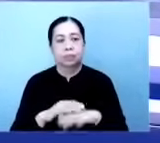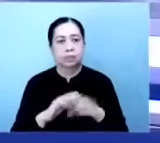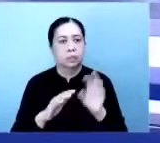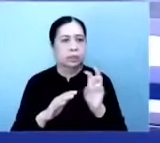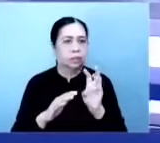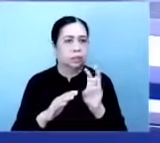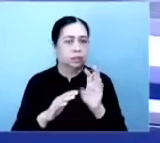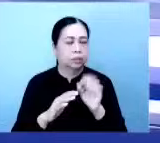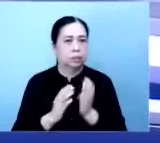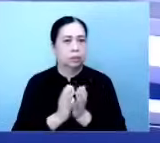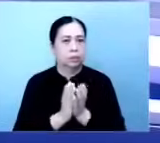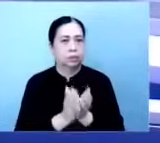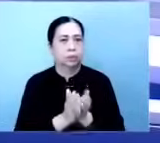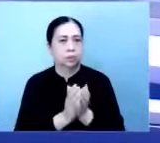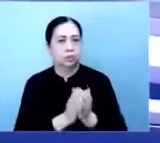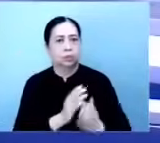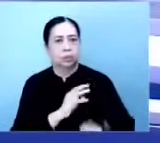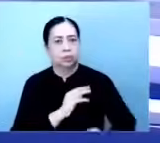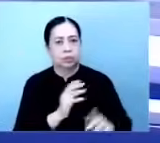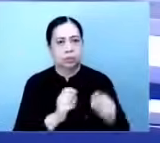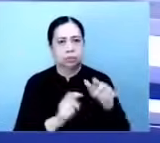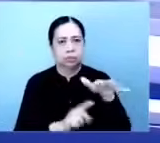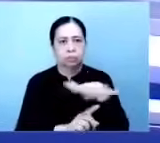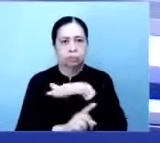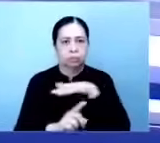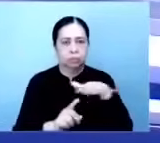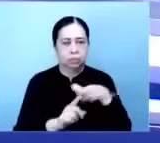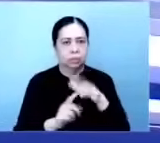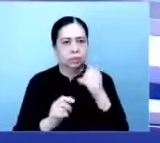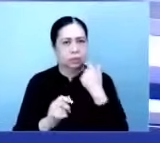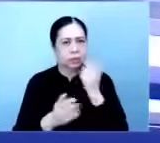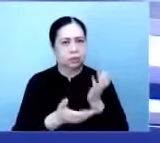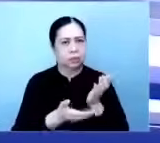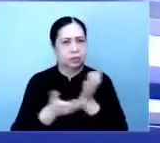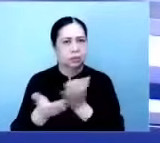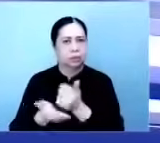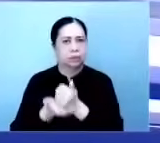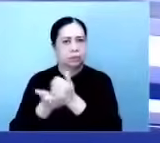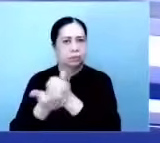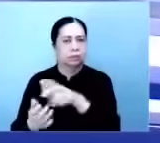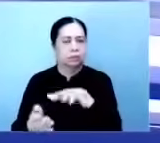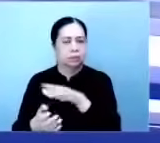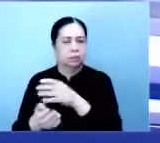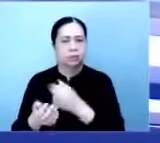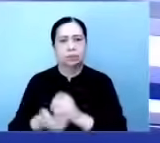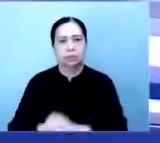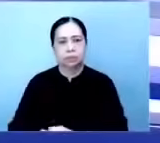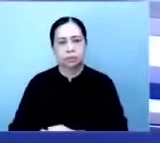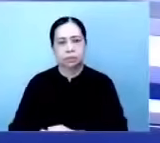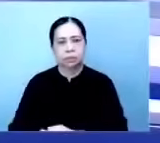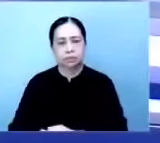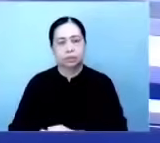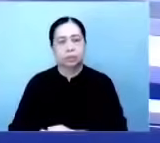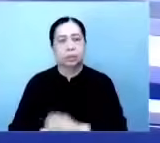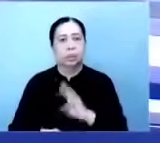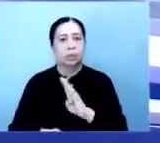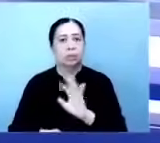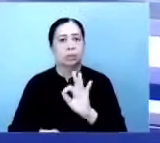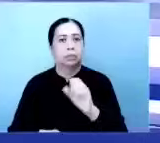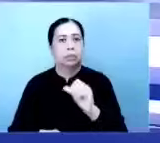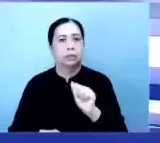maritime militia vessels ang namatang umaligid sa pinakahuling resupply at patrol mission ng BFAR sa Recto